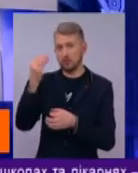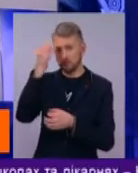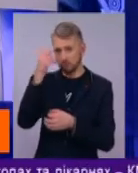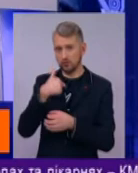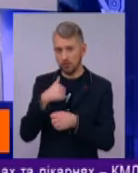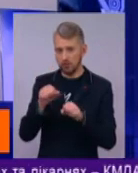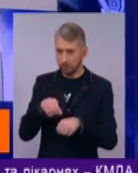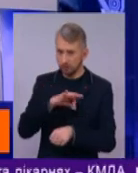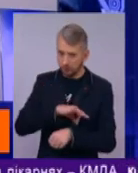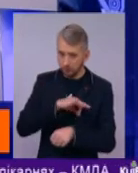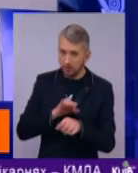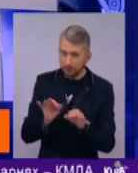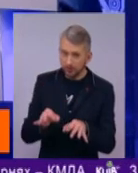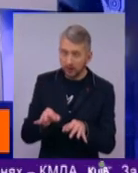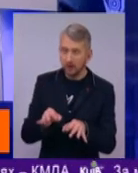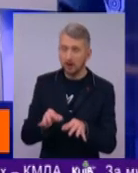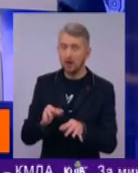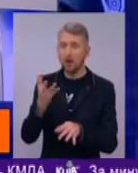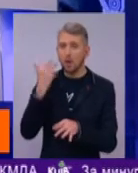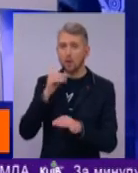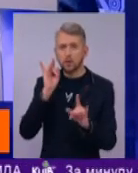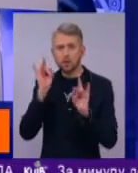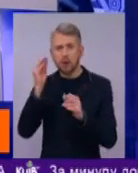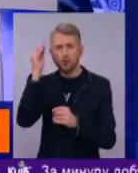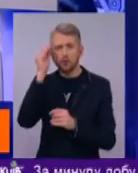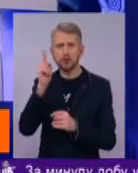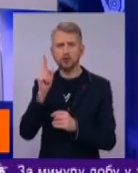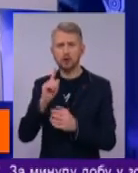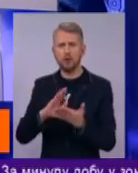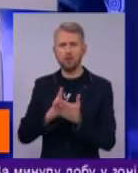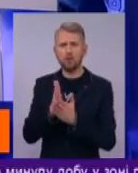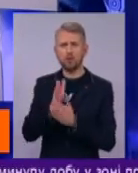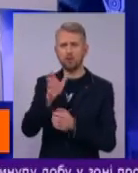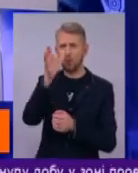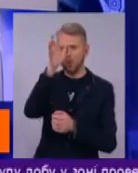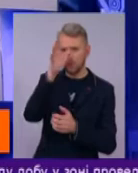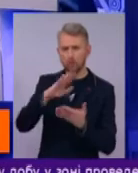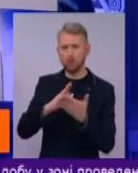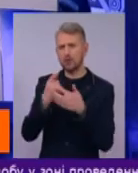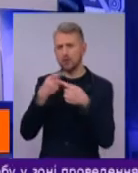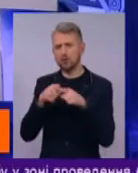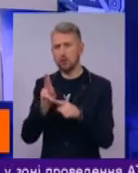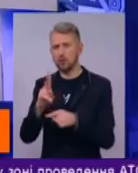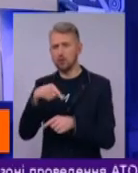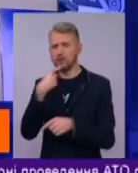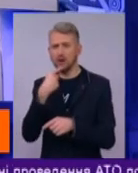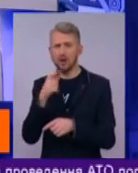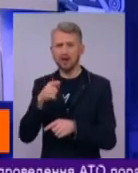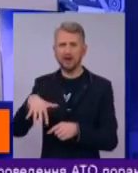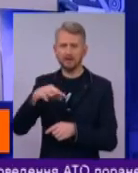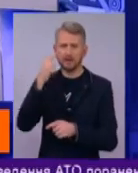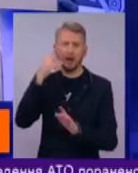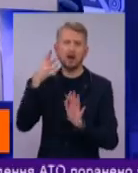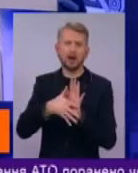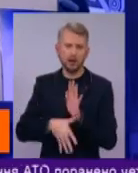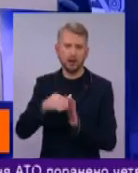такій ситуації, тому що коли лунає думка там політолога, політтехнолога, то тут там багатьом зрозуміло,